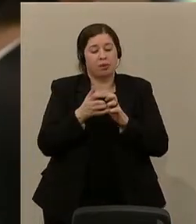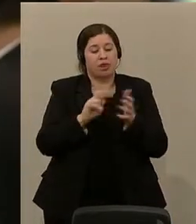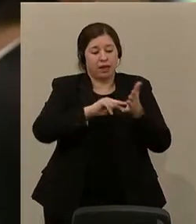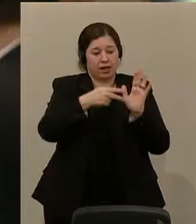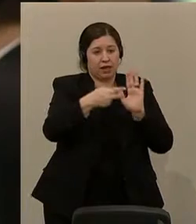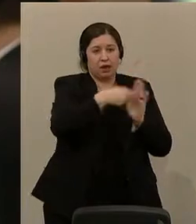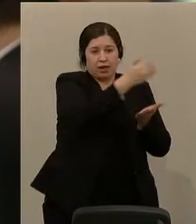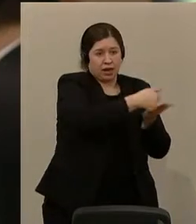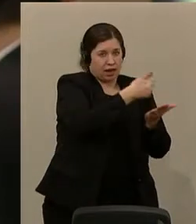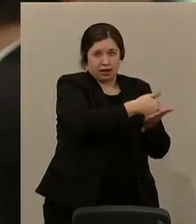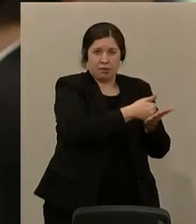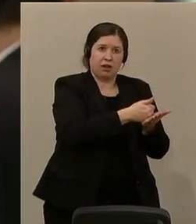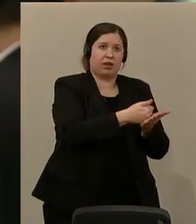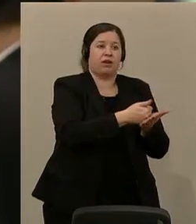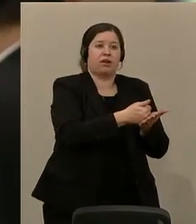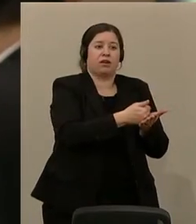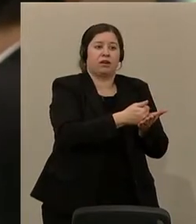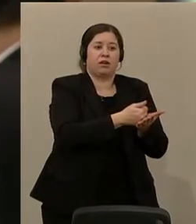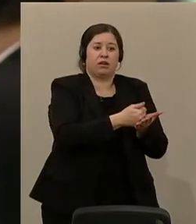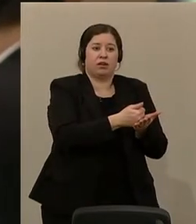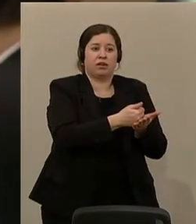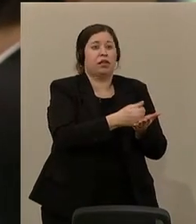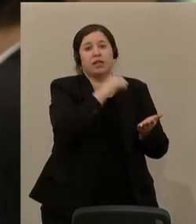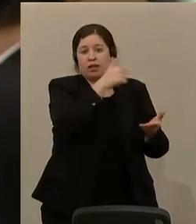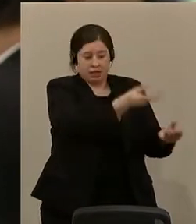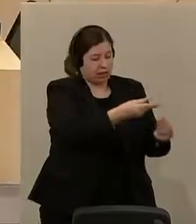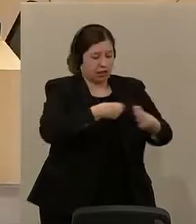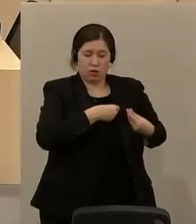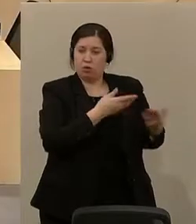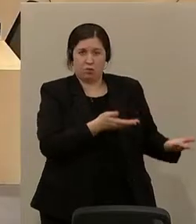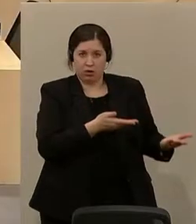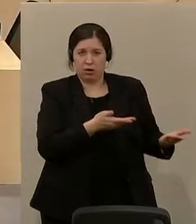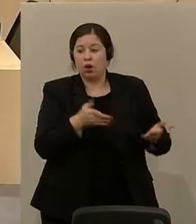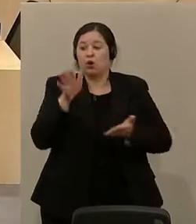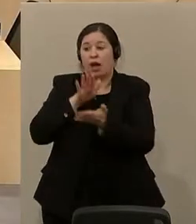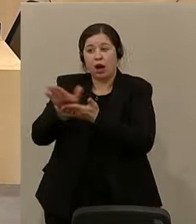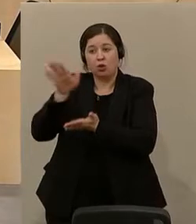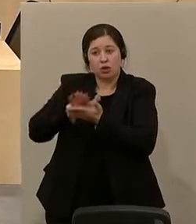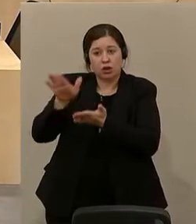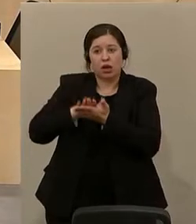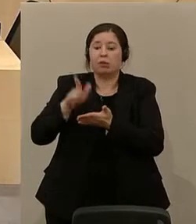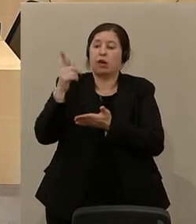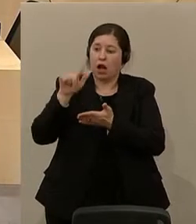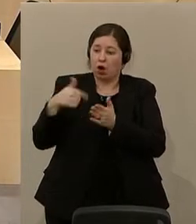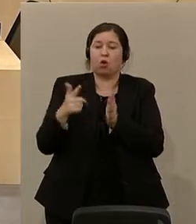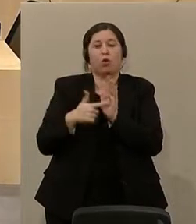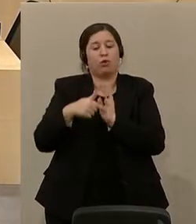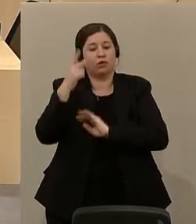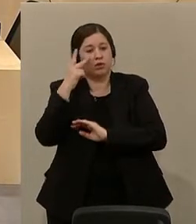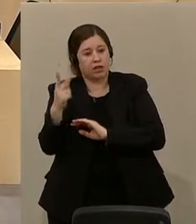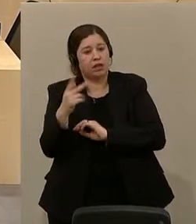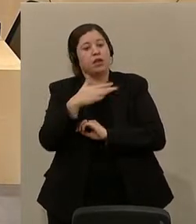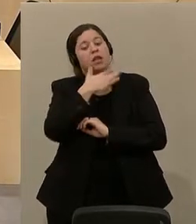einnahmen sind nicht gekommen oder sehr sehr viel wer sie nicht gekommen in diesem fall und die ausgaben dass sie immer auch der oft sind bei ganz